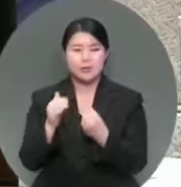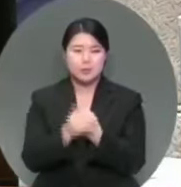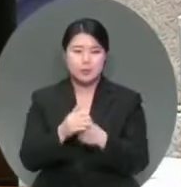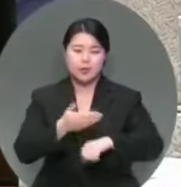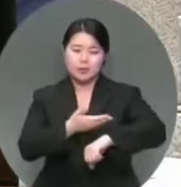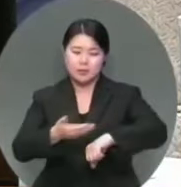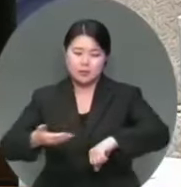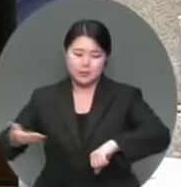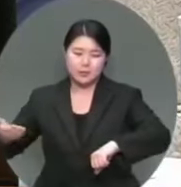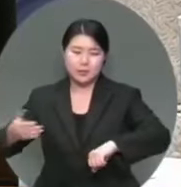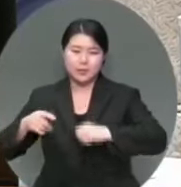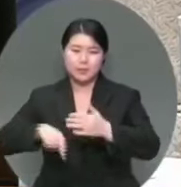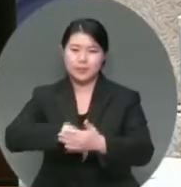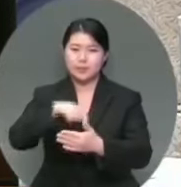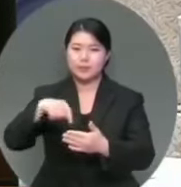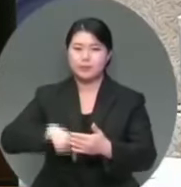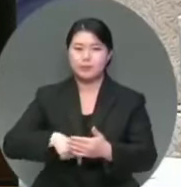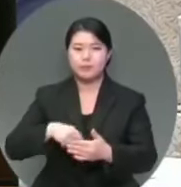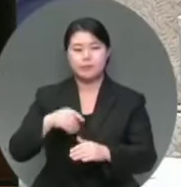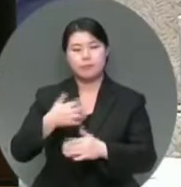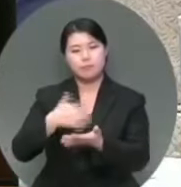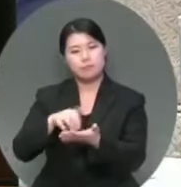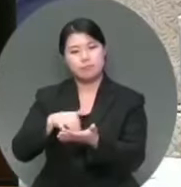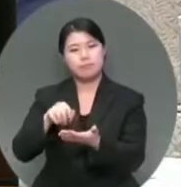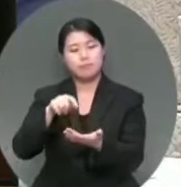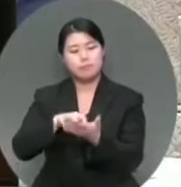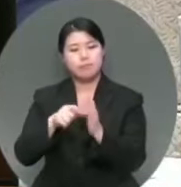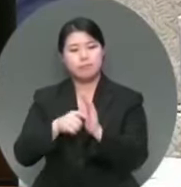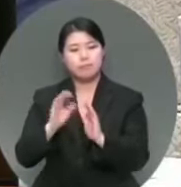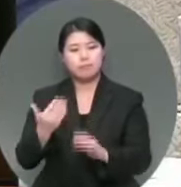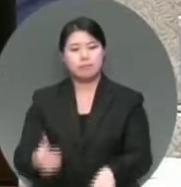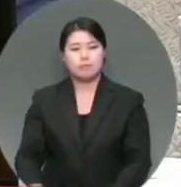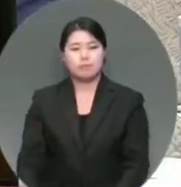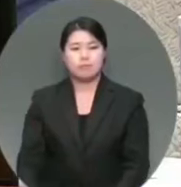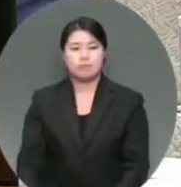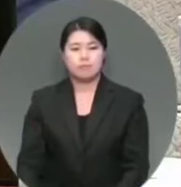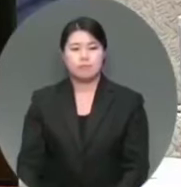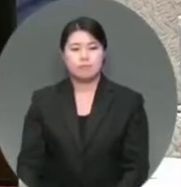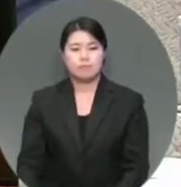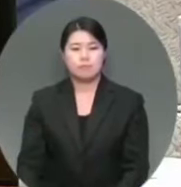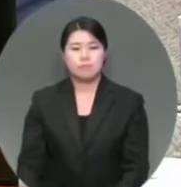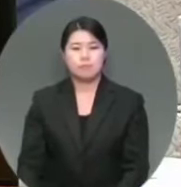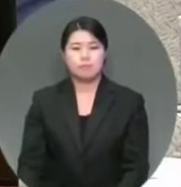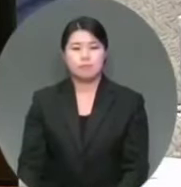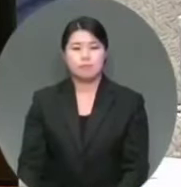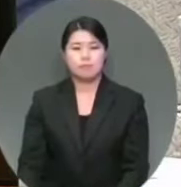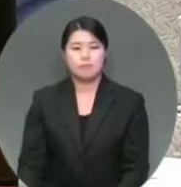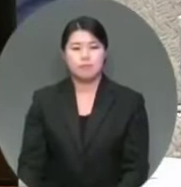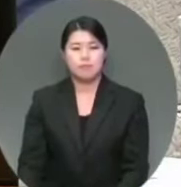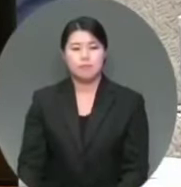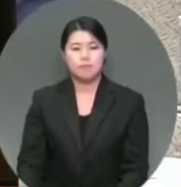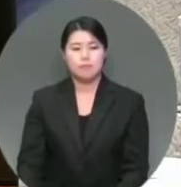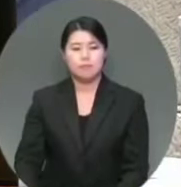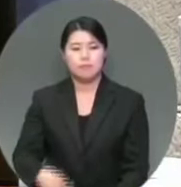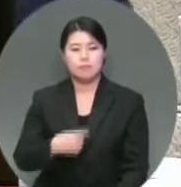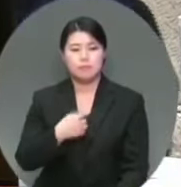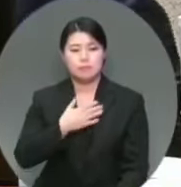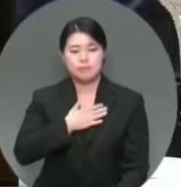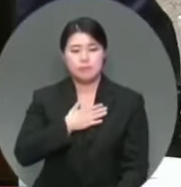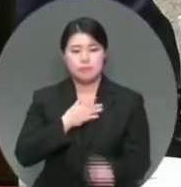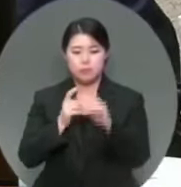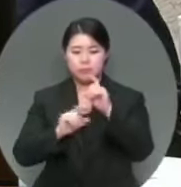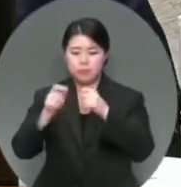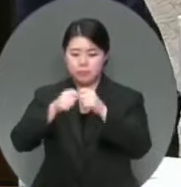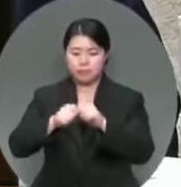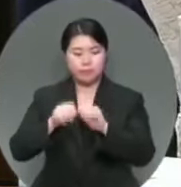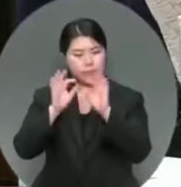속에서 지금 저런 수치가 나오게 됐다 이런 말씀을 드립니다. 그 제가 조금 더